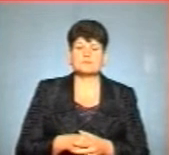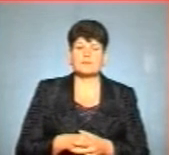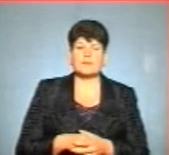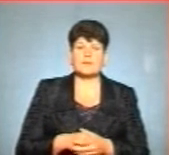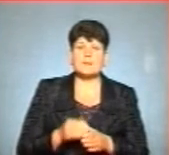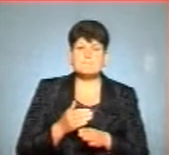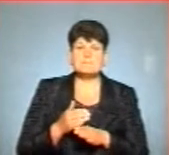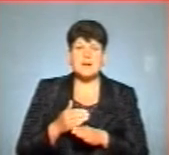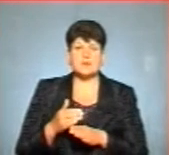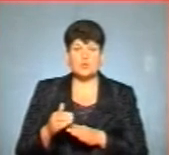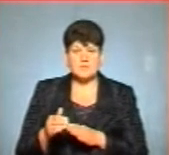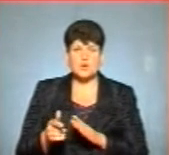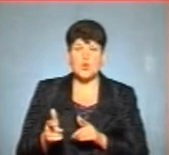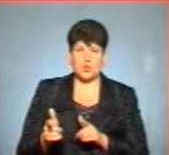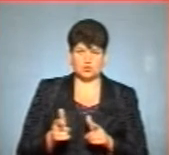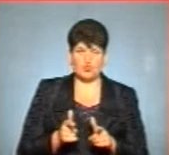Планомірно готувалися до цього.